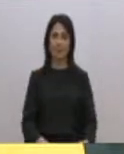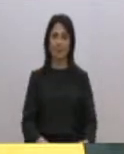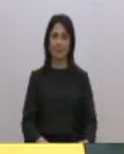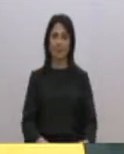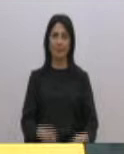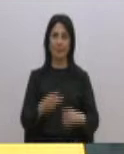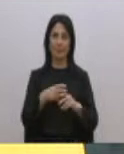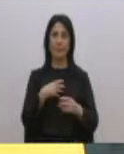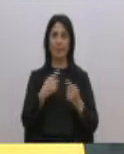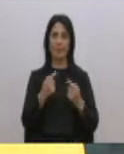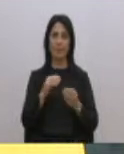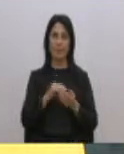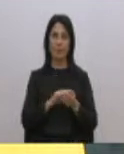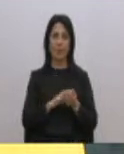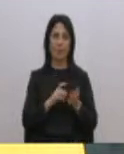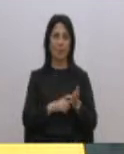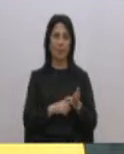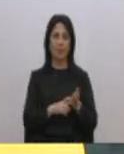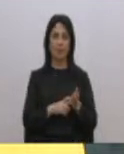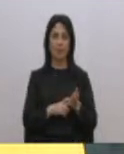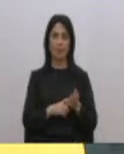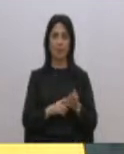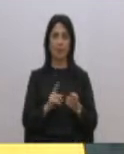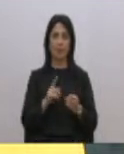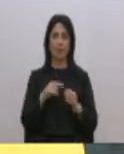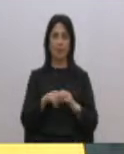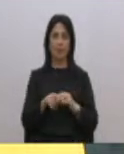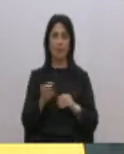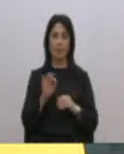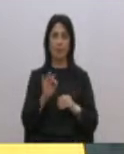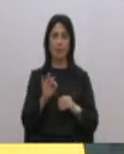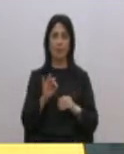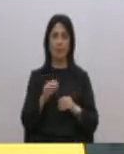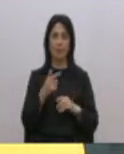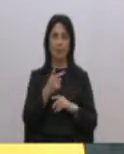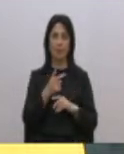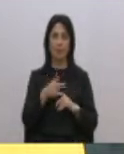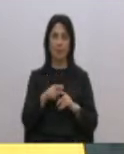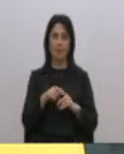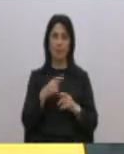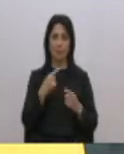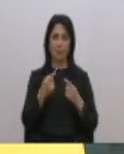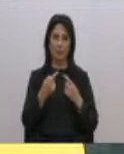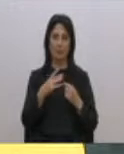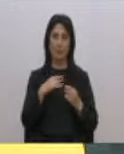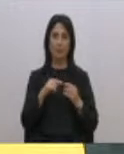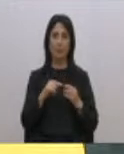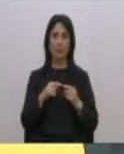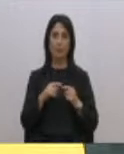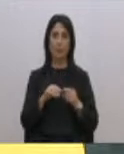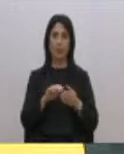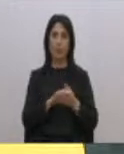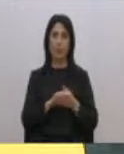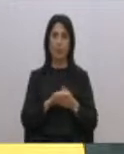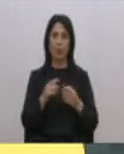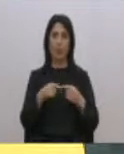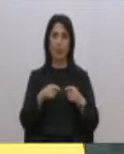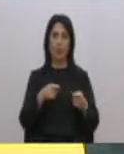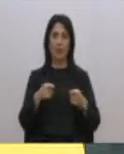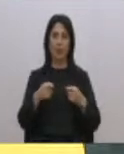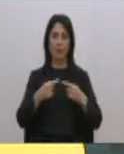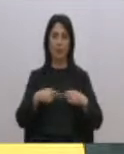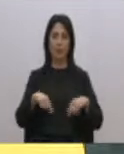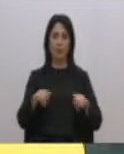Ეს მნიშვნელოვანი ჩანაწერია, ვინაიდან ამაზეც კი მიდიოდა კავნათი, თუ კოლექტიური მართვის ორგანიზაცია რამდენად